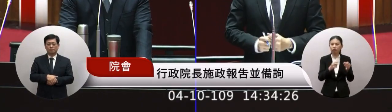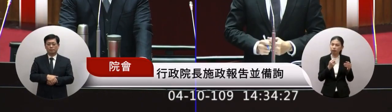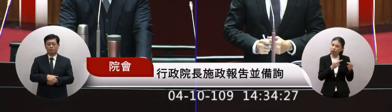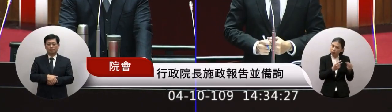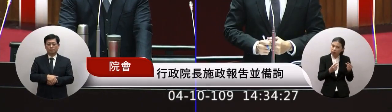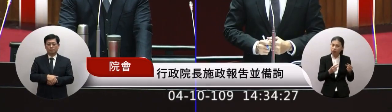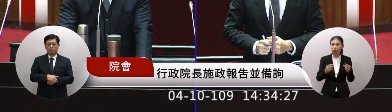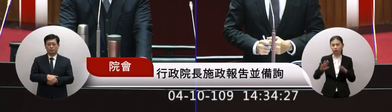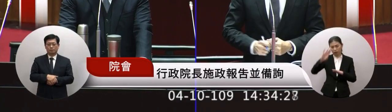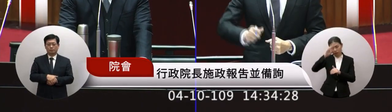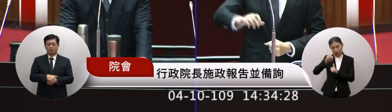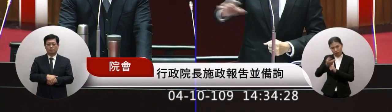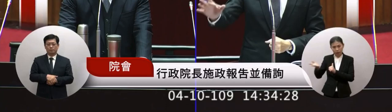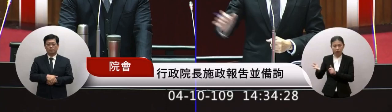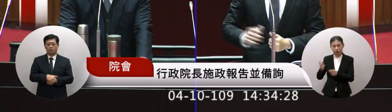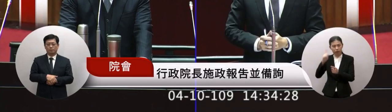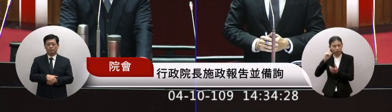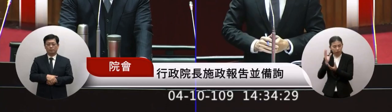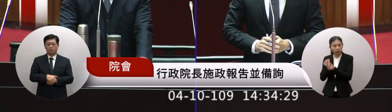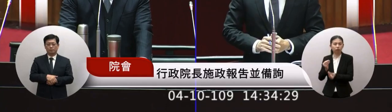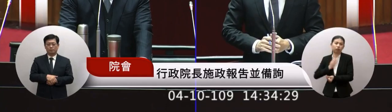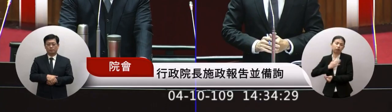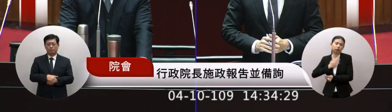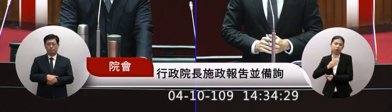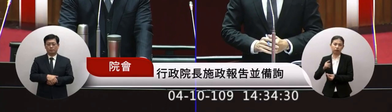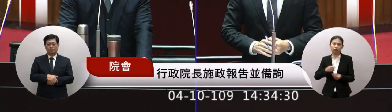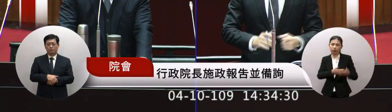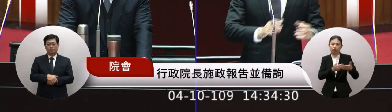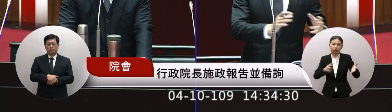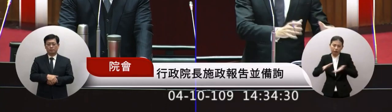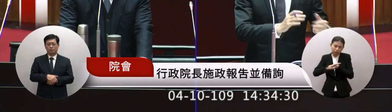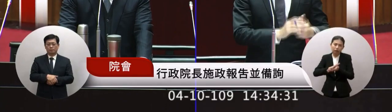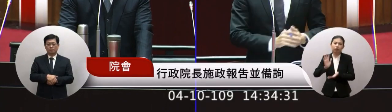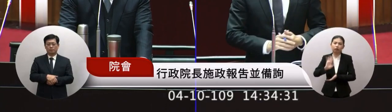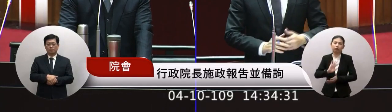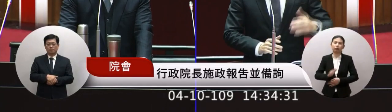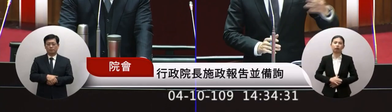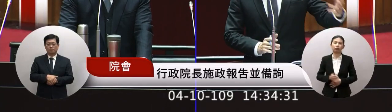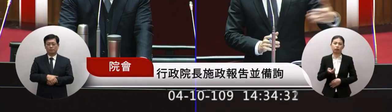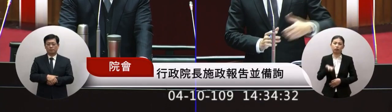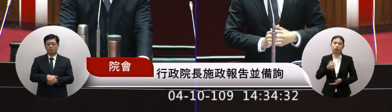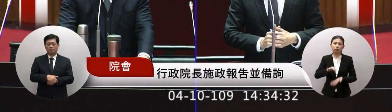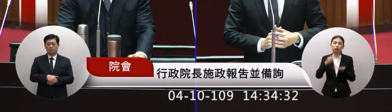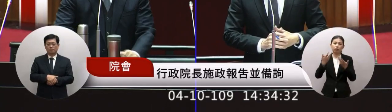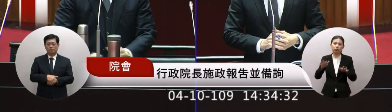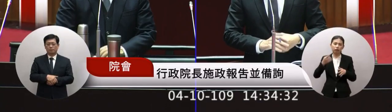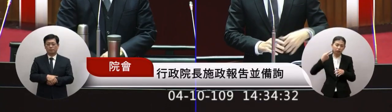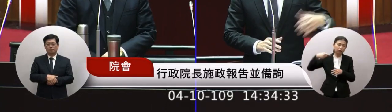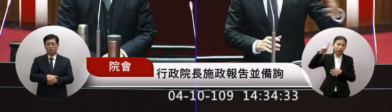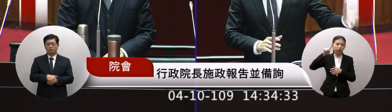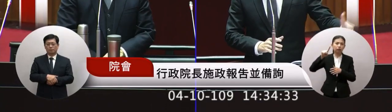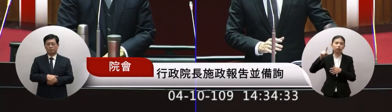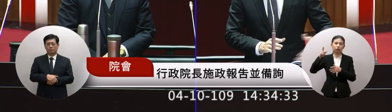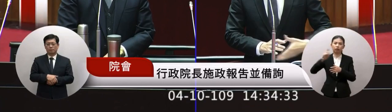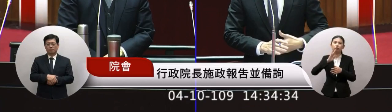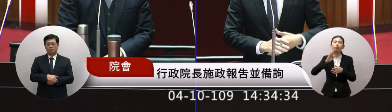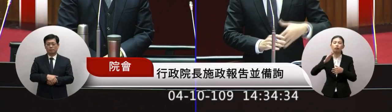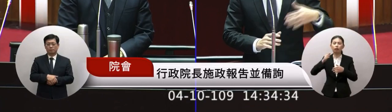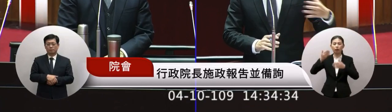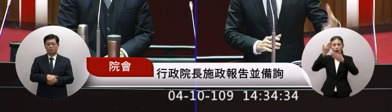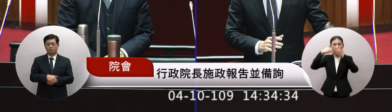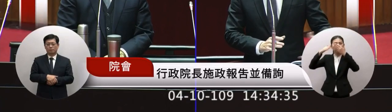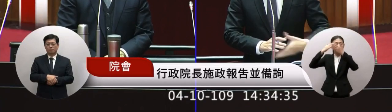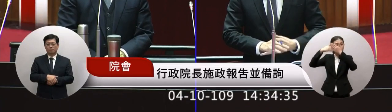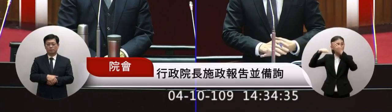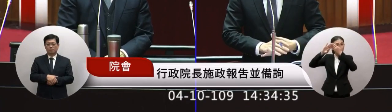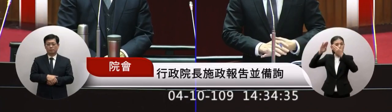即个共识足清楚诶吼，无爱甲中国即个难做伙。但是其实除了我头拄讲，咱顶一届已经处理诶即个蒙中委员会啦、台